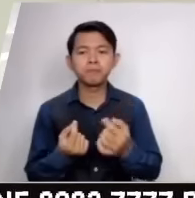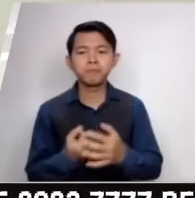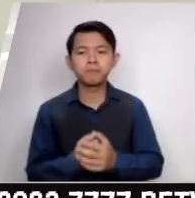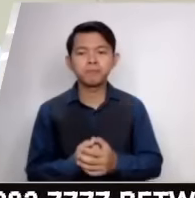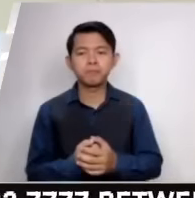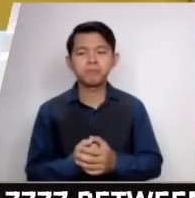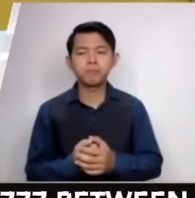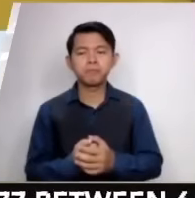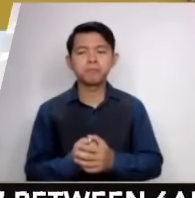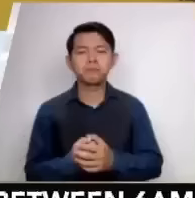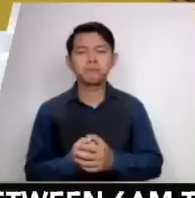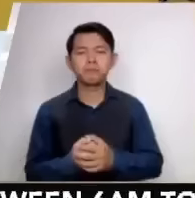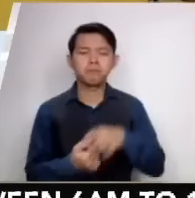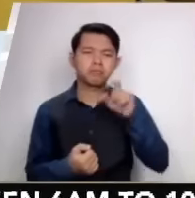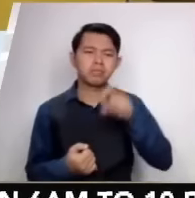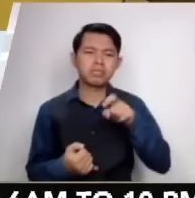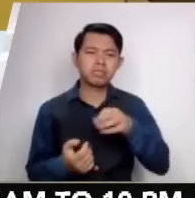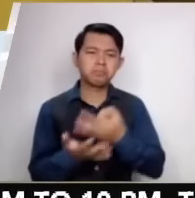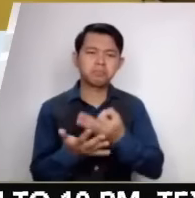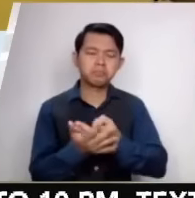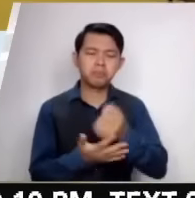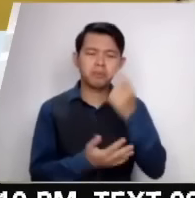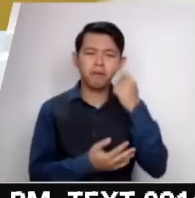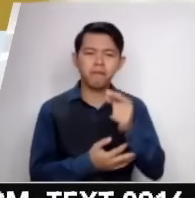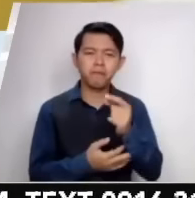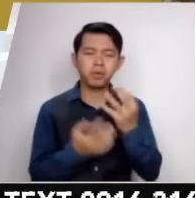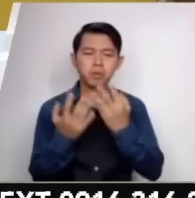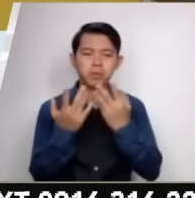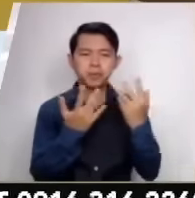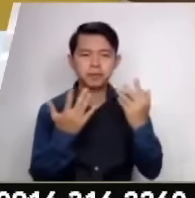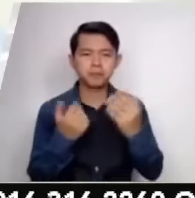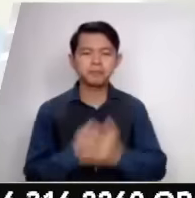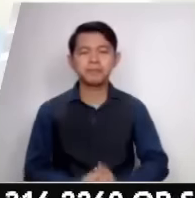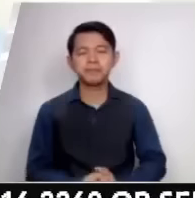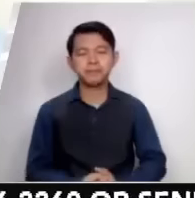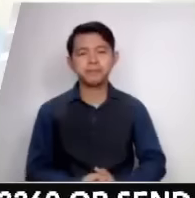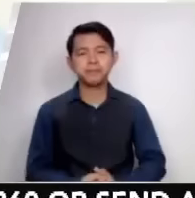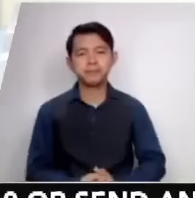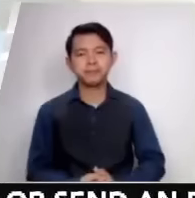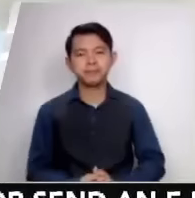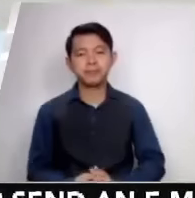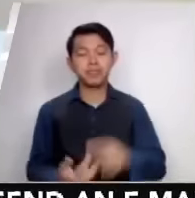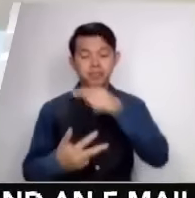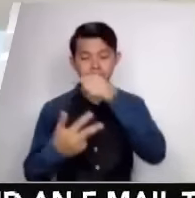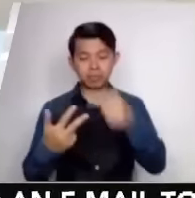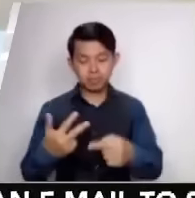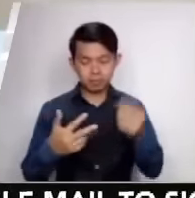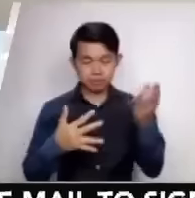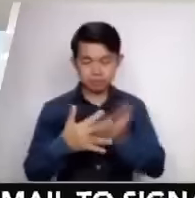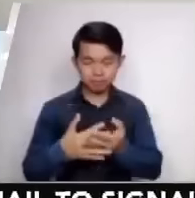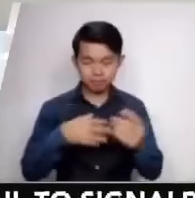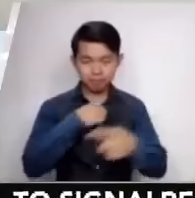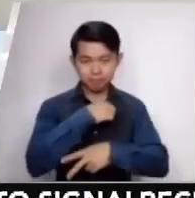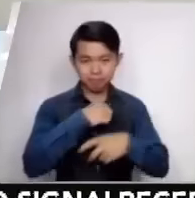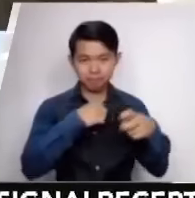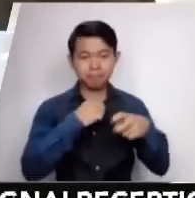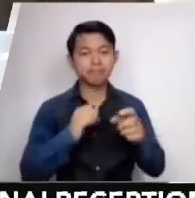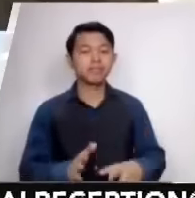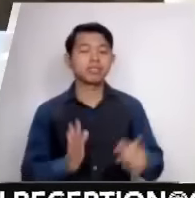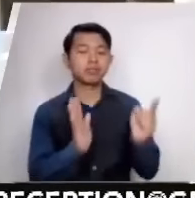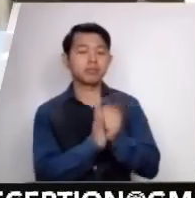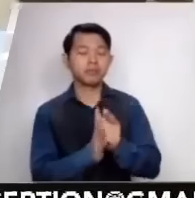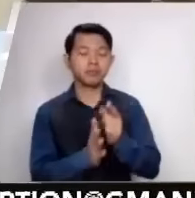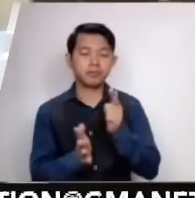siya panganda. Maharap ang tatlo sa mga reklamong robbery, paglabag sa Comprehensive Firearms and Ammunition Regulation Act